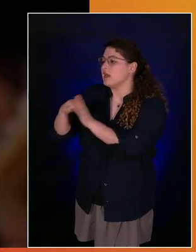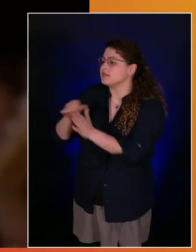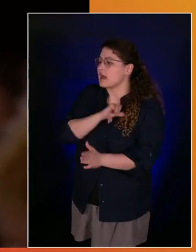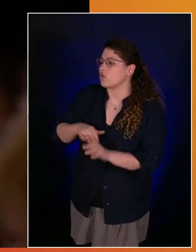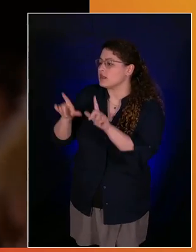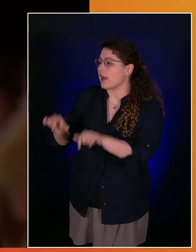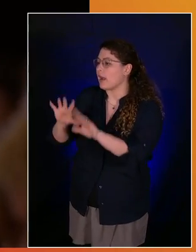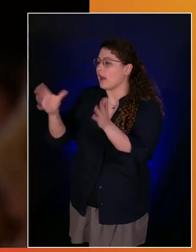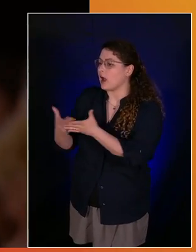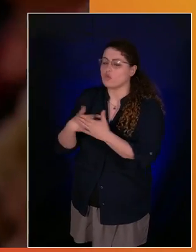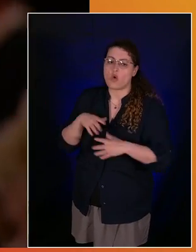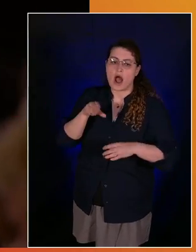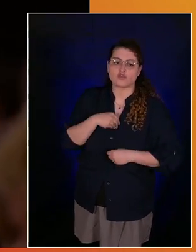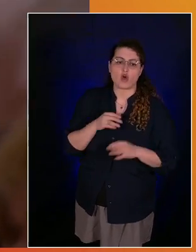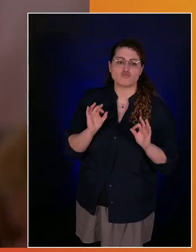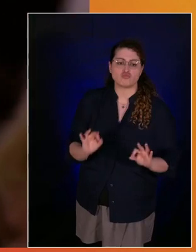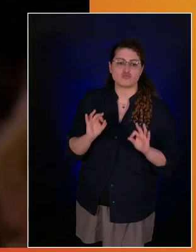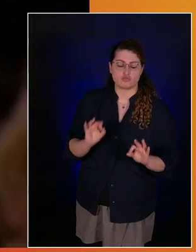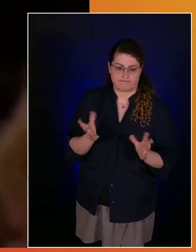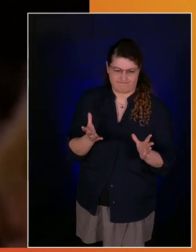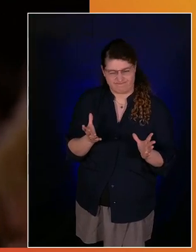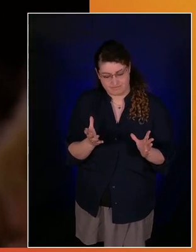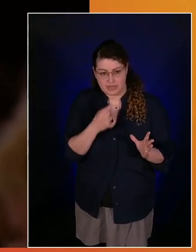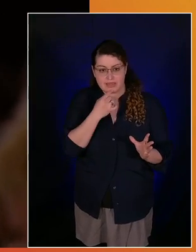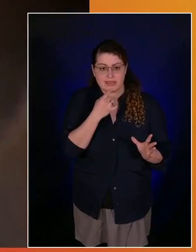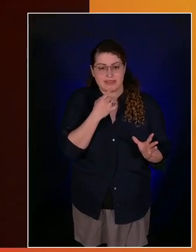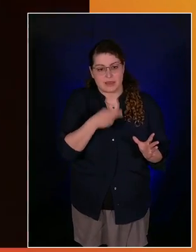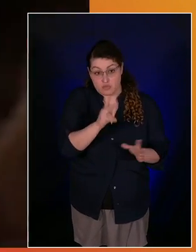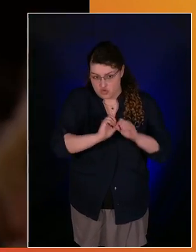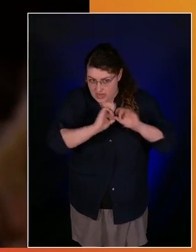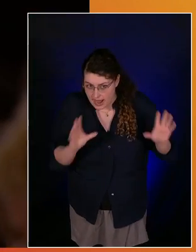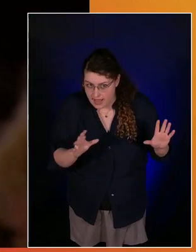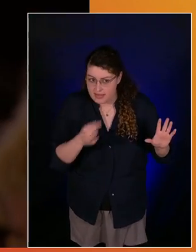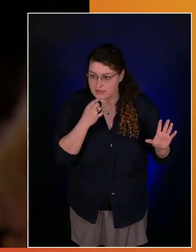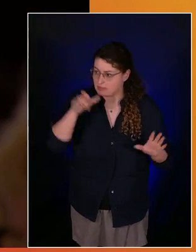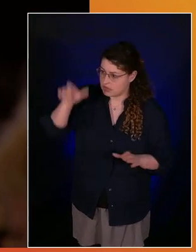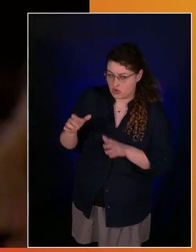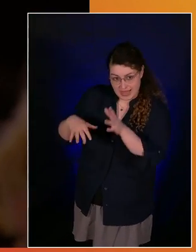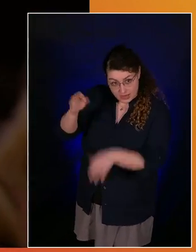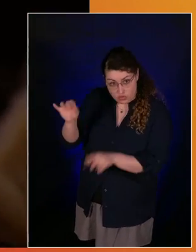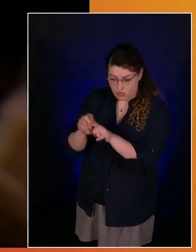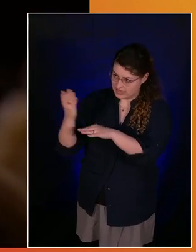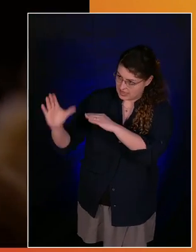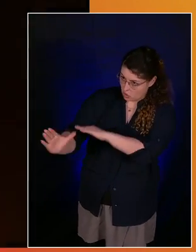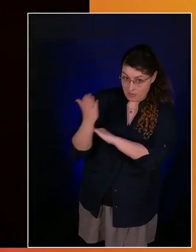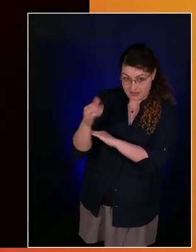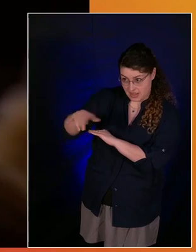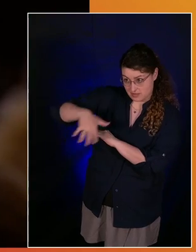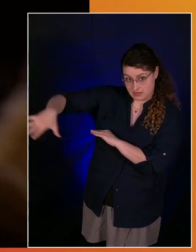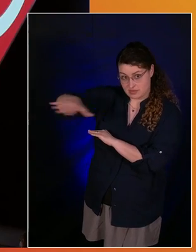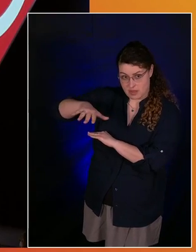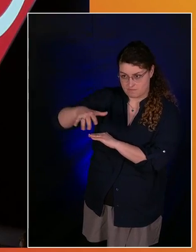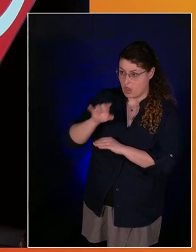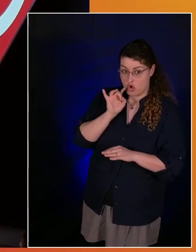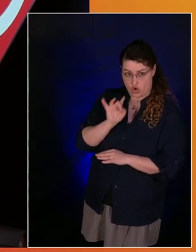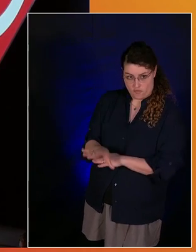notre non banalisation de extrême droite passe par un refus de discuter avec les élus et les représentants de l'extrême droite une